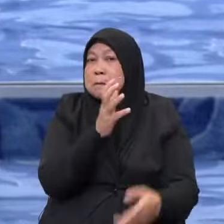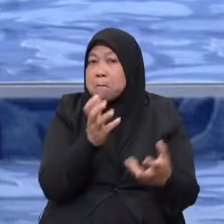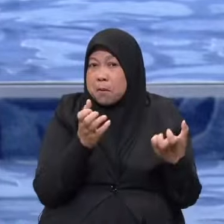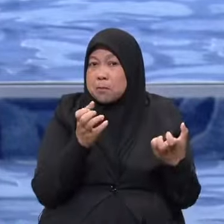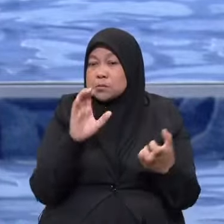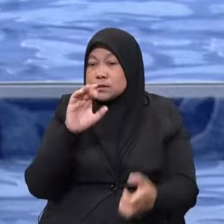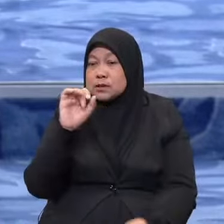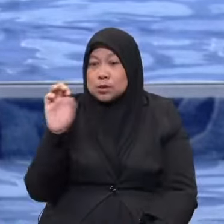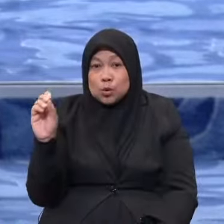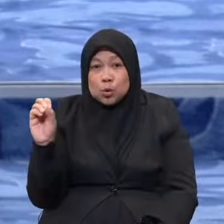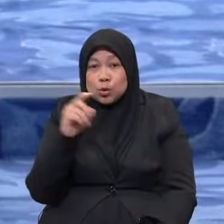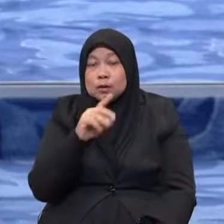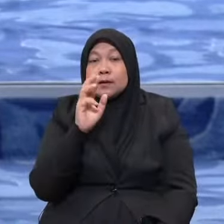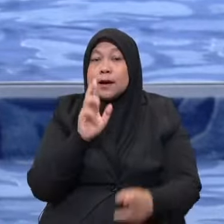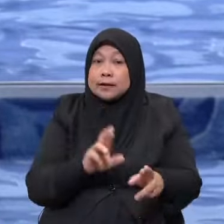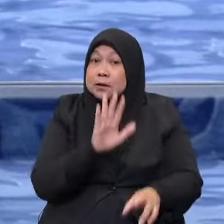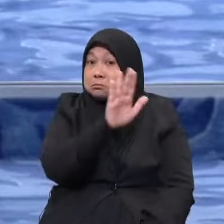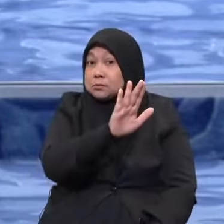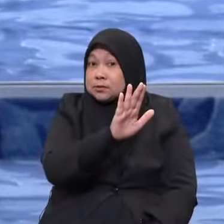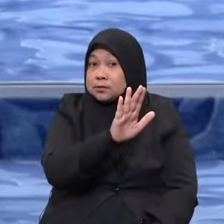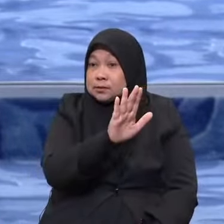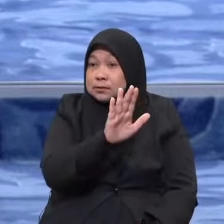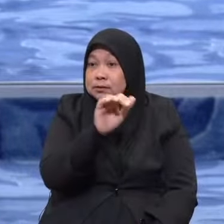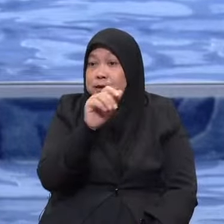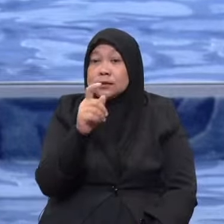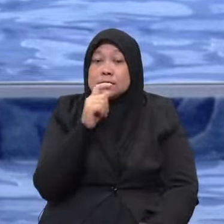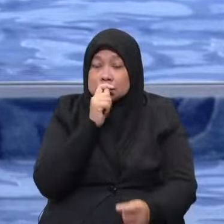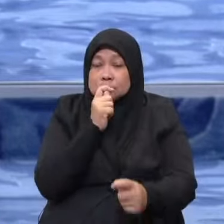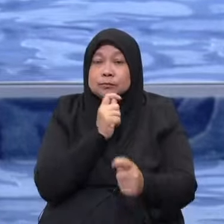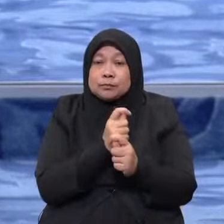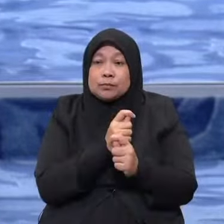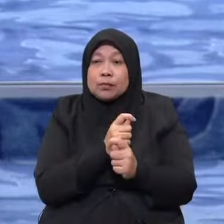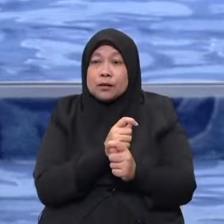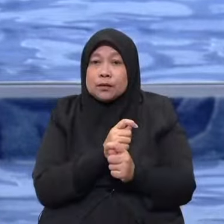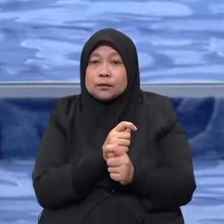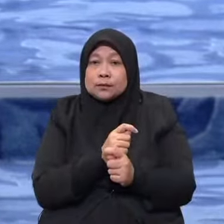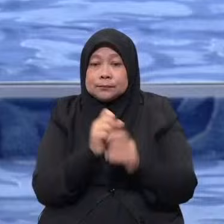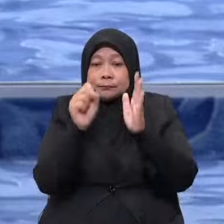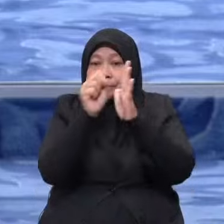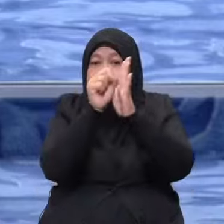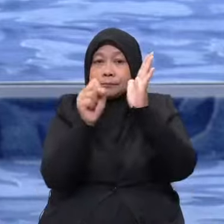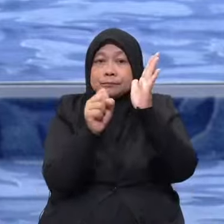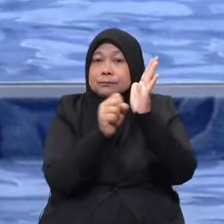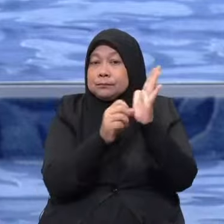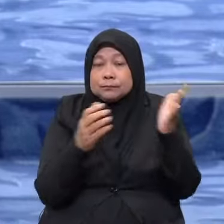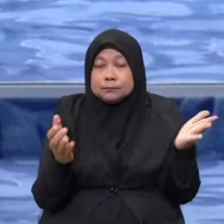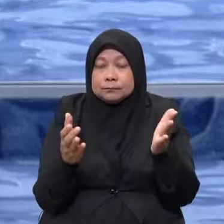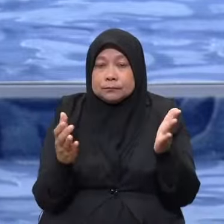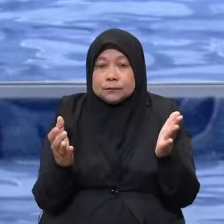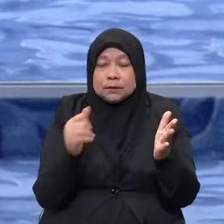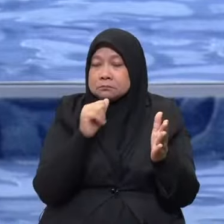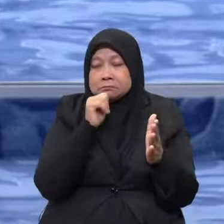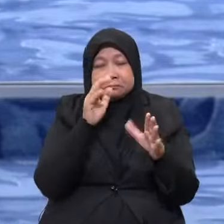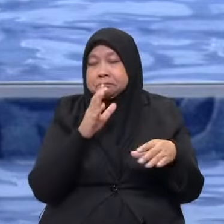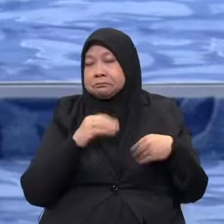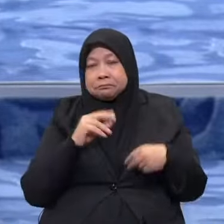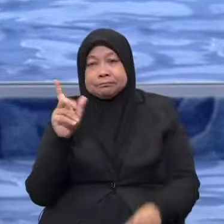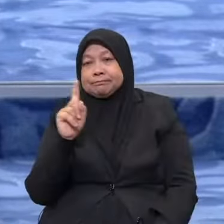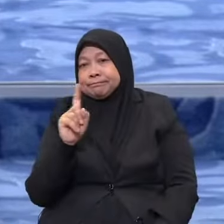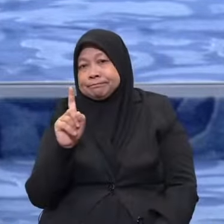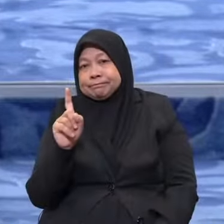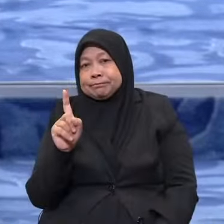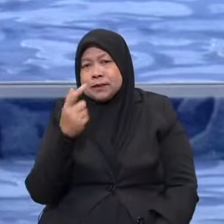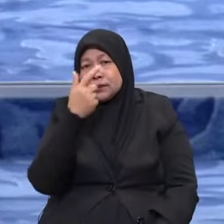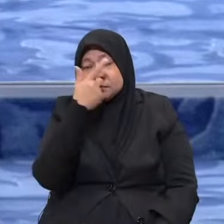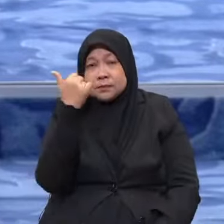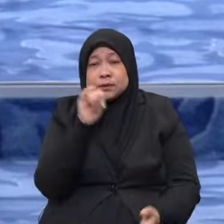maknanya CEO rakyat dia ataupun yang dia tentukan. Syarat ini tidak diterima. Jadi